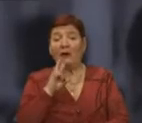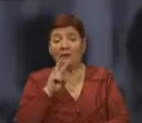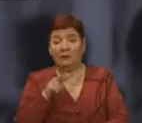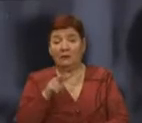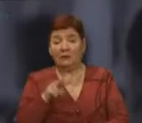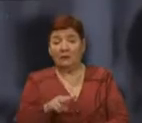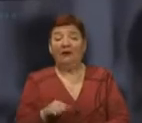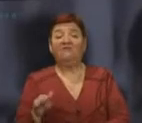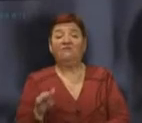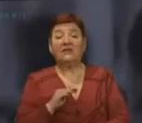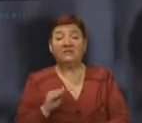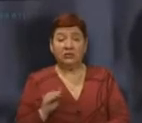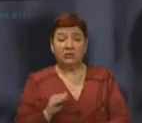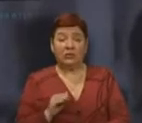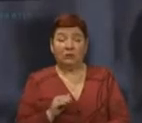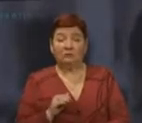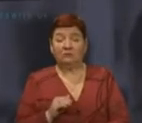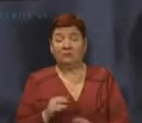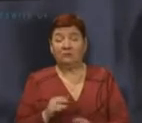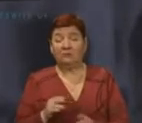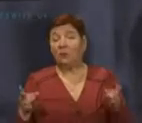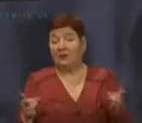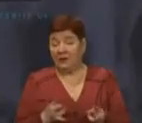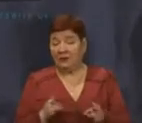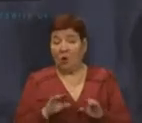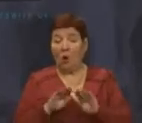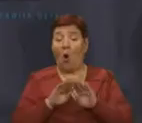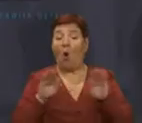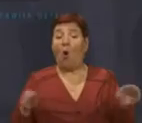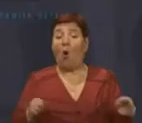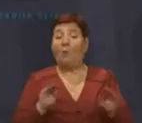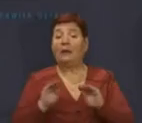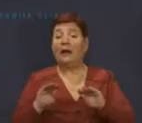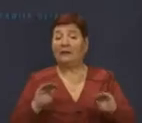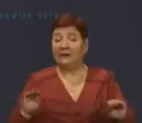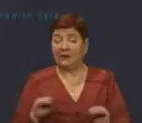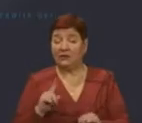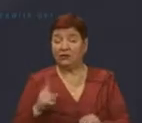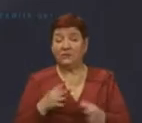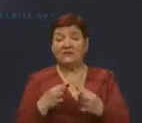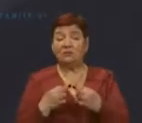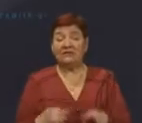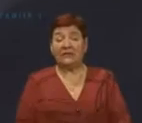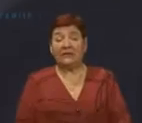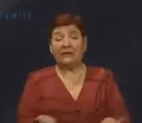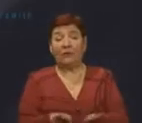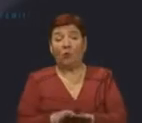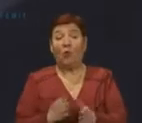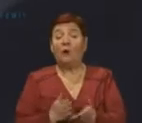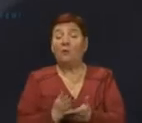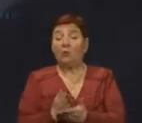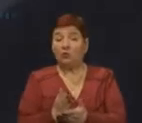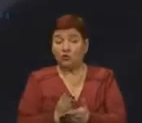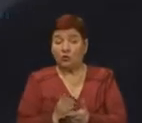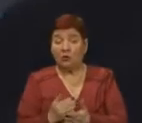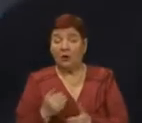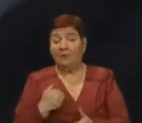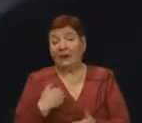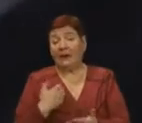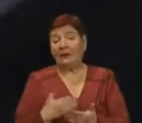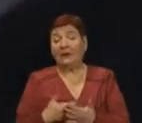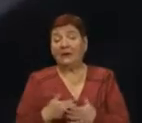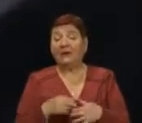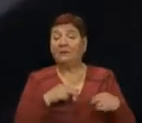Тобто фізично необхідне обладнання для того, щоб запустити таку послугу. І ми,